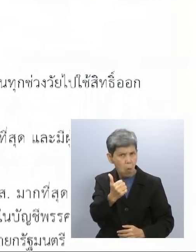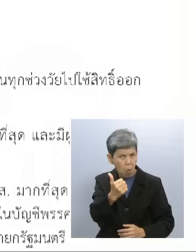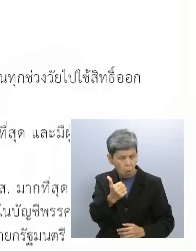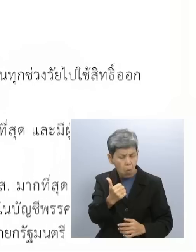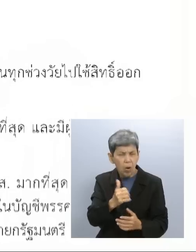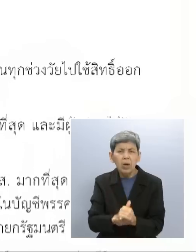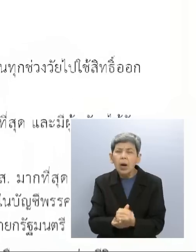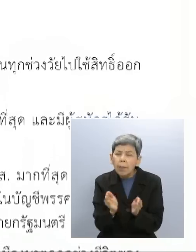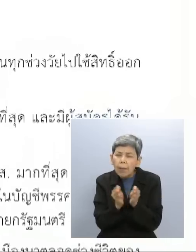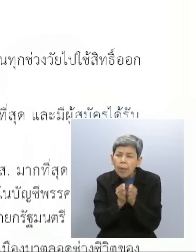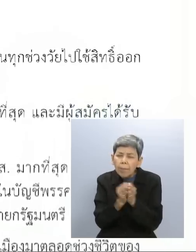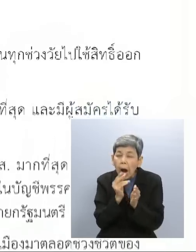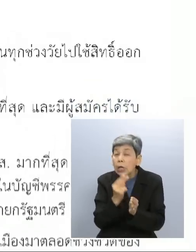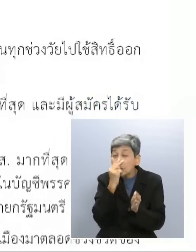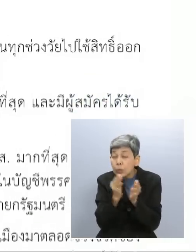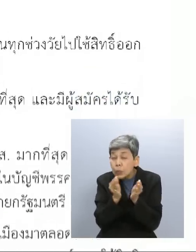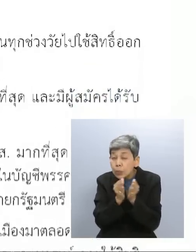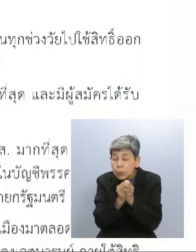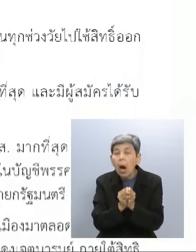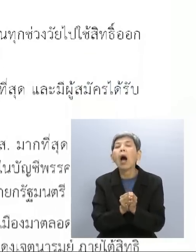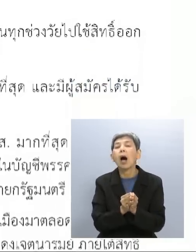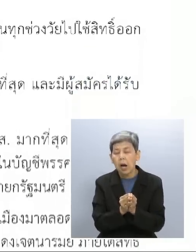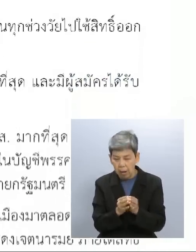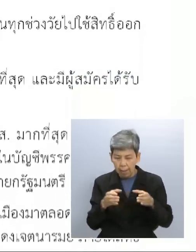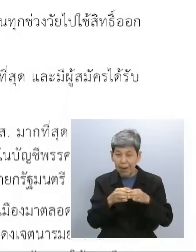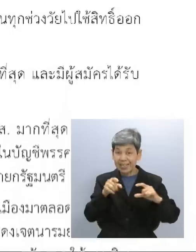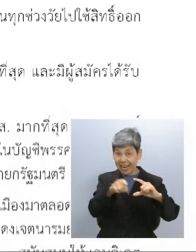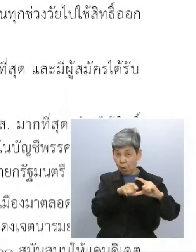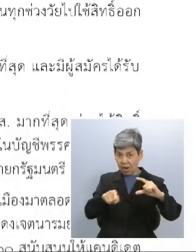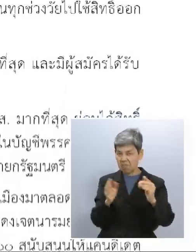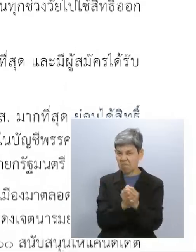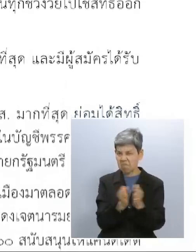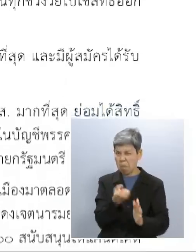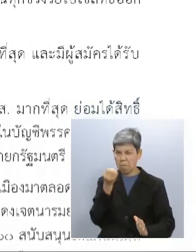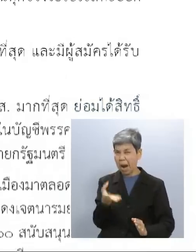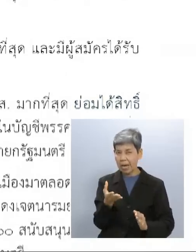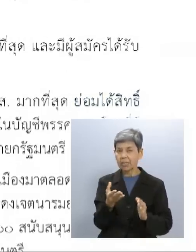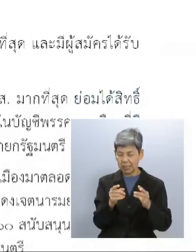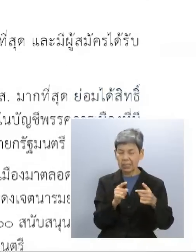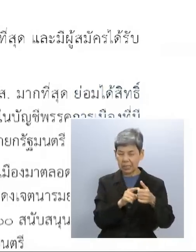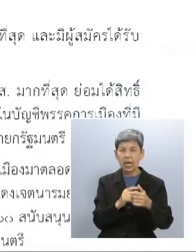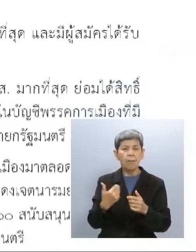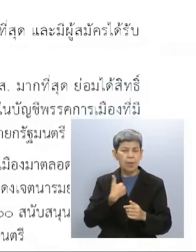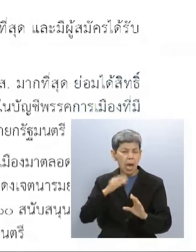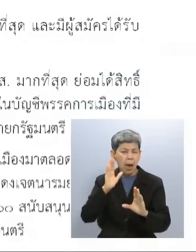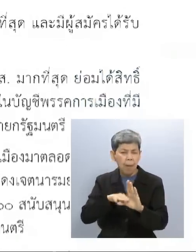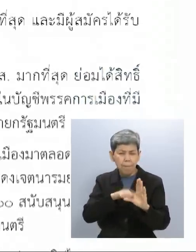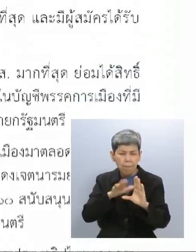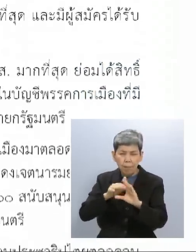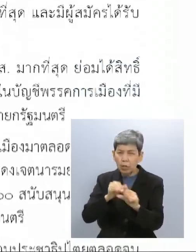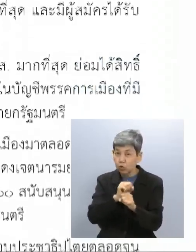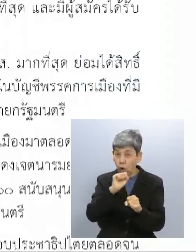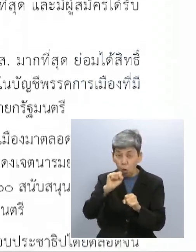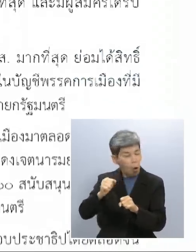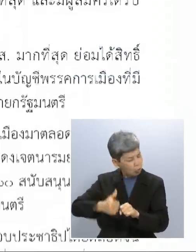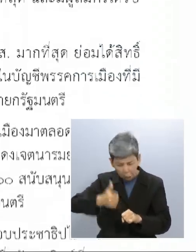ผลการเลือกตั้งอย่างไม่เป็นทางการบ่งชี้ว่าพรรคก้าวไกลได้รับคะแนนนิยมมากที่สุดมีผู้สมัครได้รับการเลือกตั้งเป็น